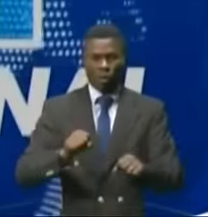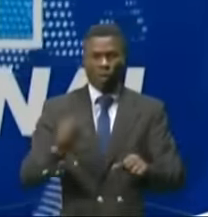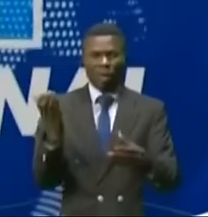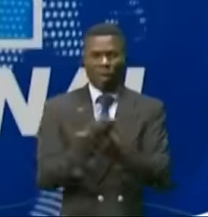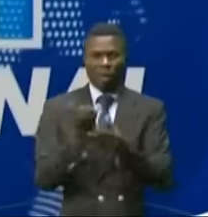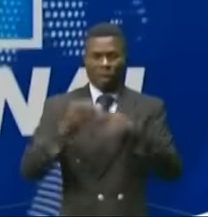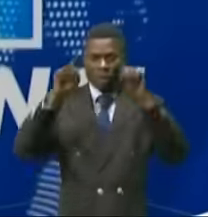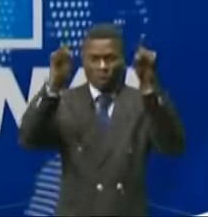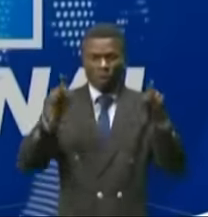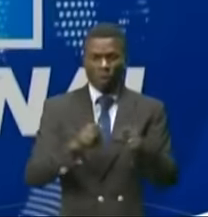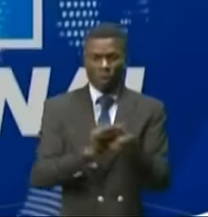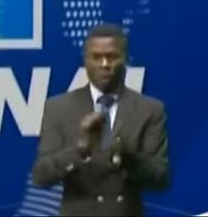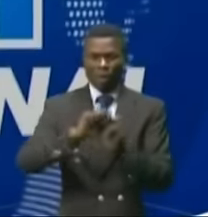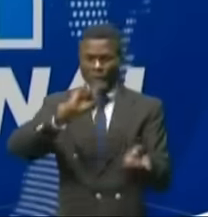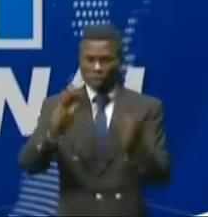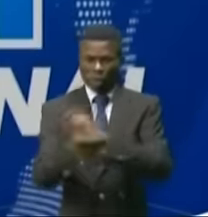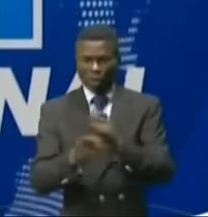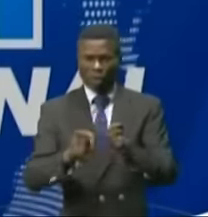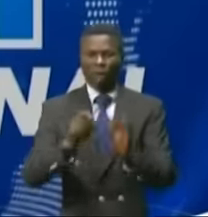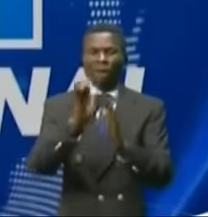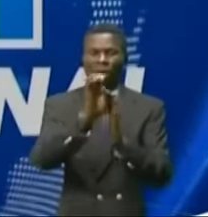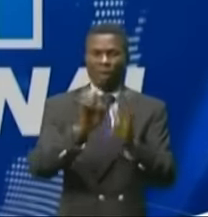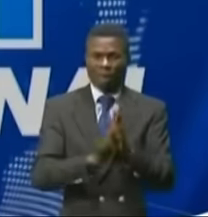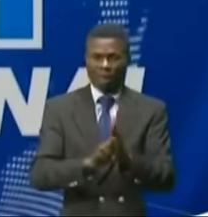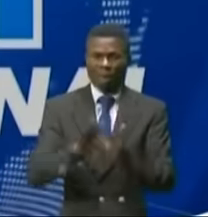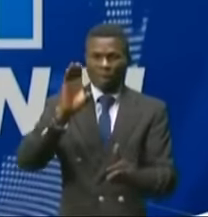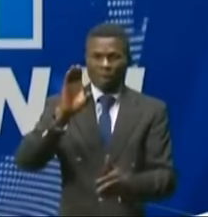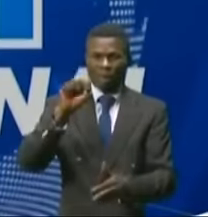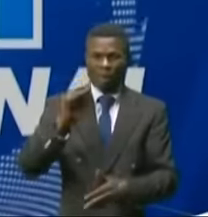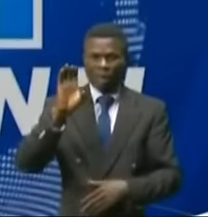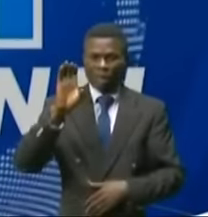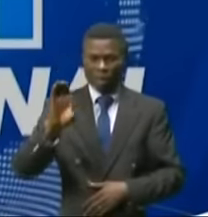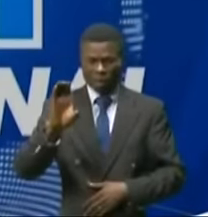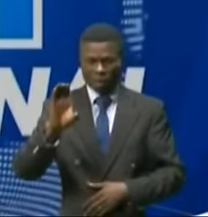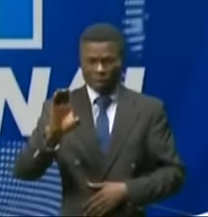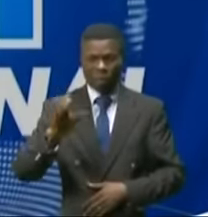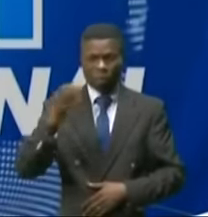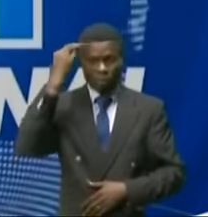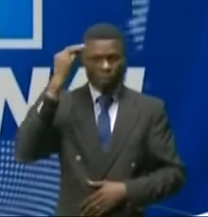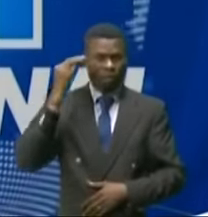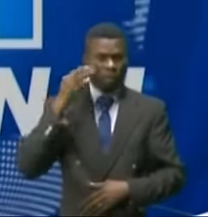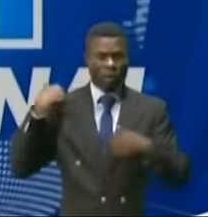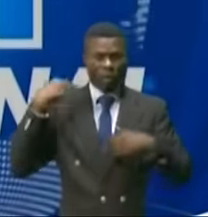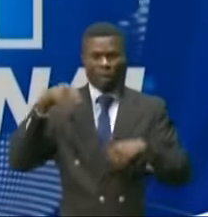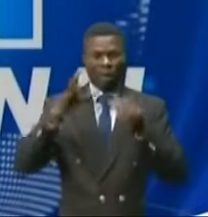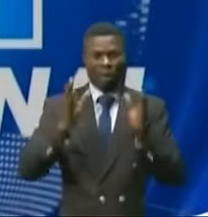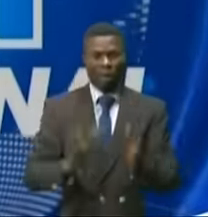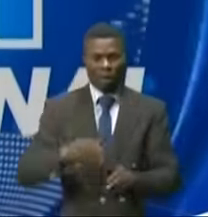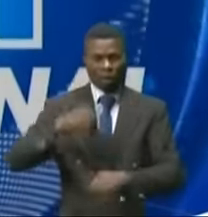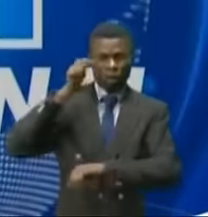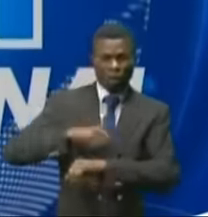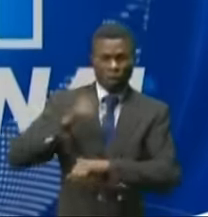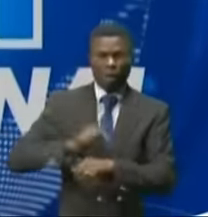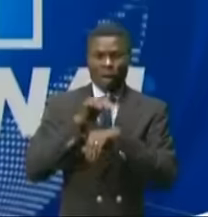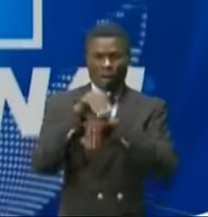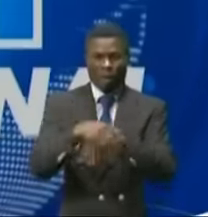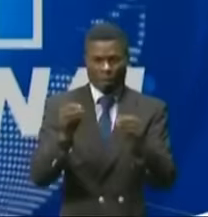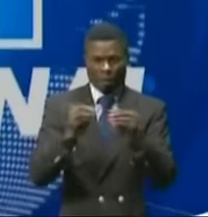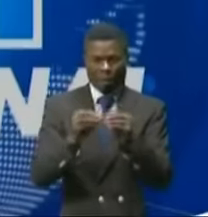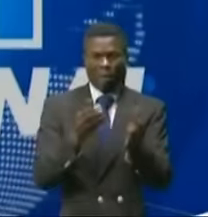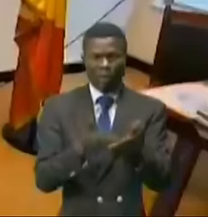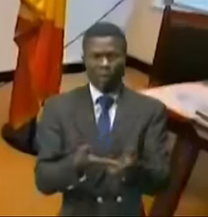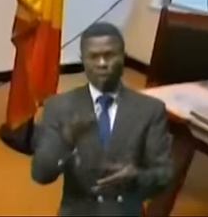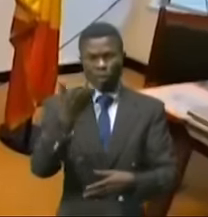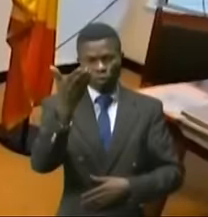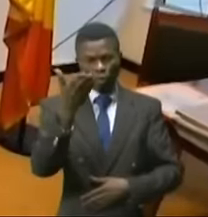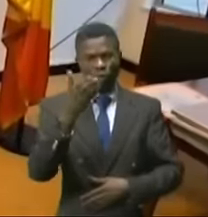révisés relatifs à la réforme institutionnelle de la CEAC. Rose Mutombo, ministre d'État congolais à la justice, y a pris part. Lucette Nsakala.